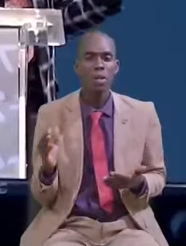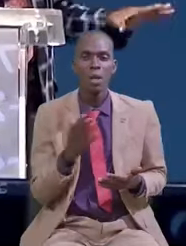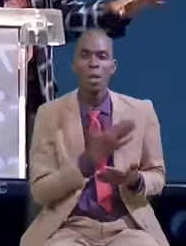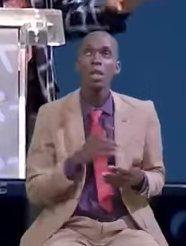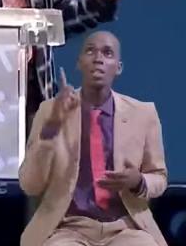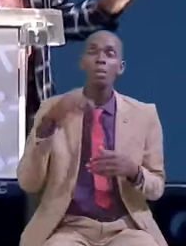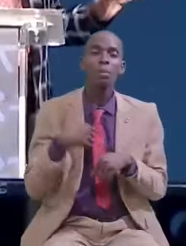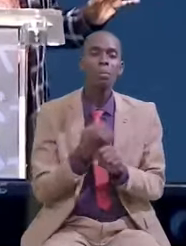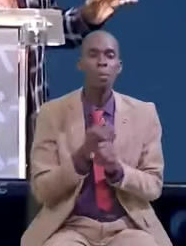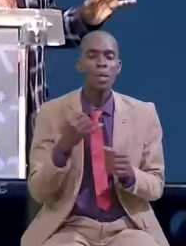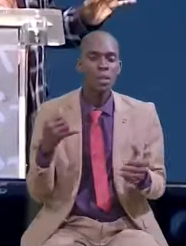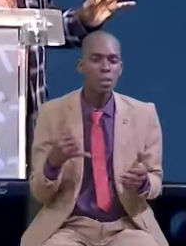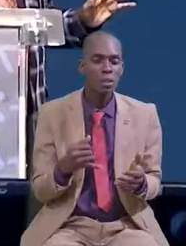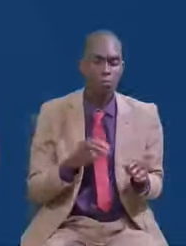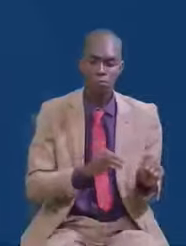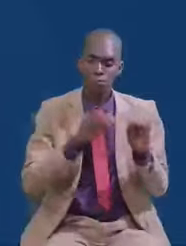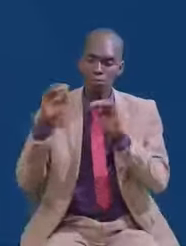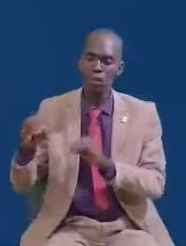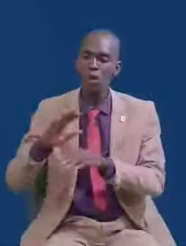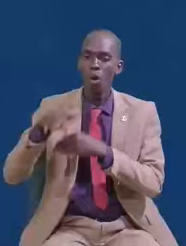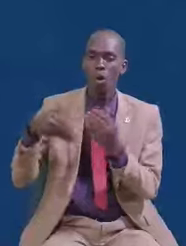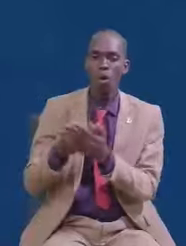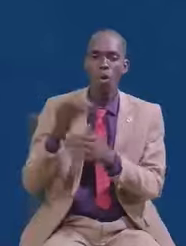Alors, il a mis cela sur Christ, notre Sauveur,